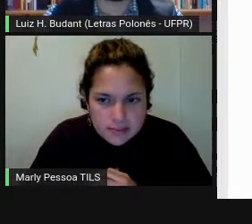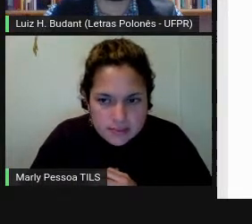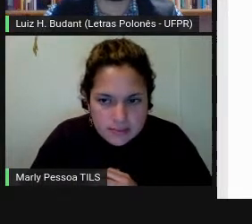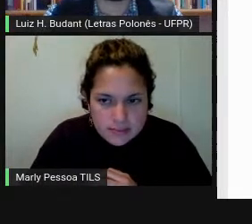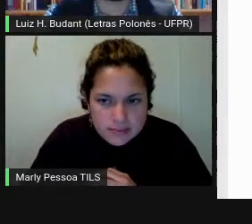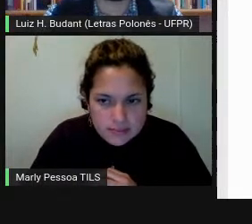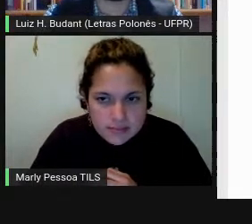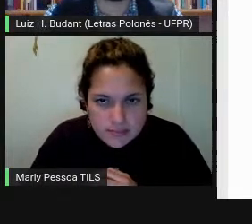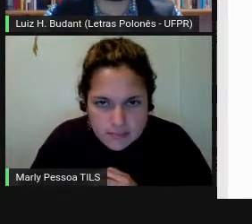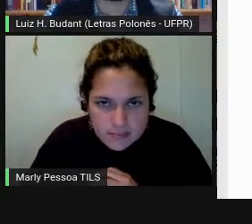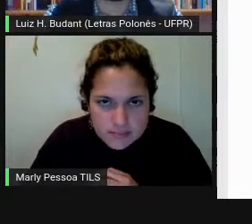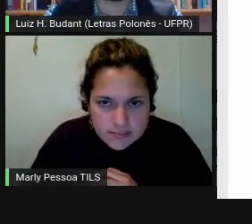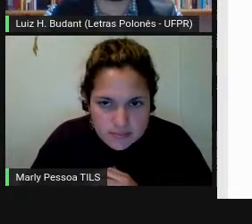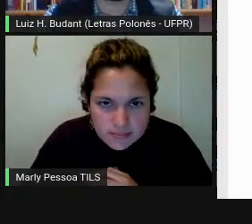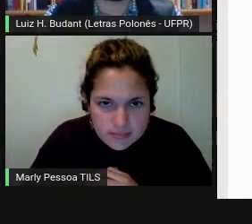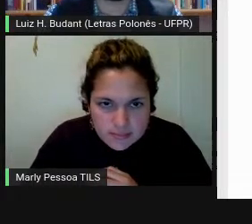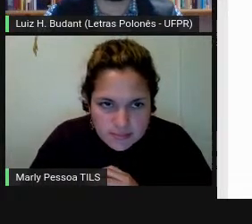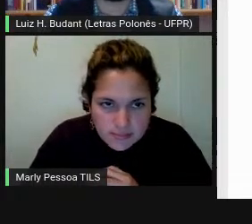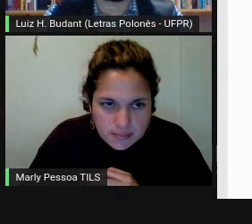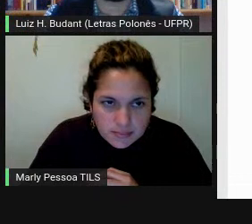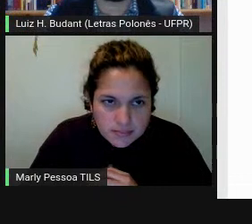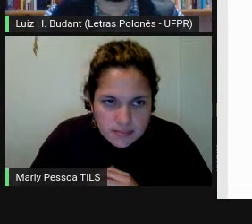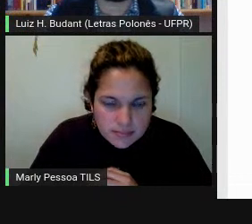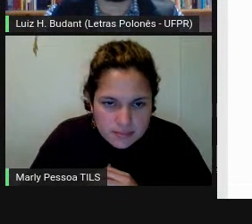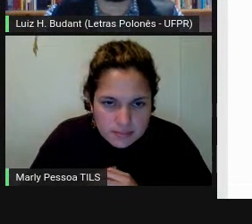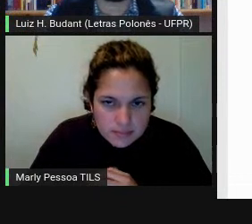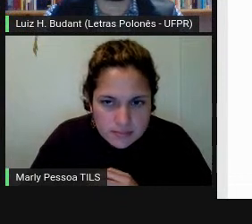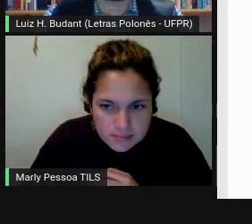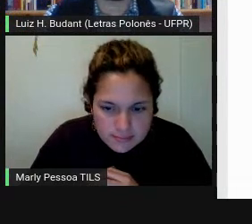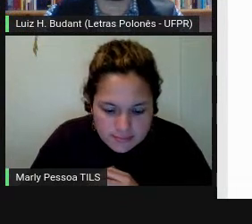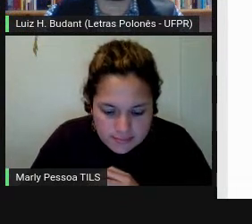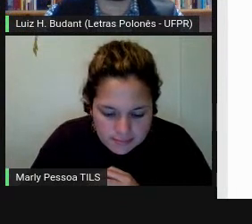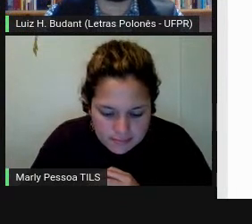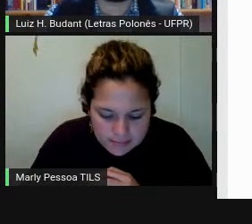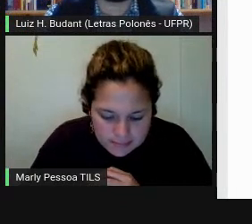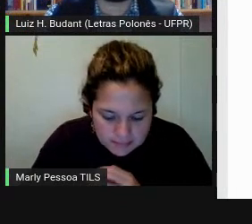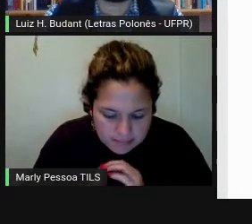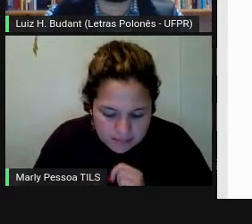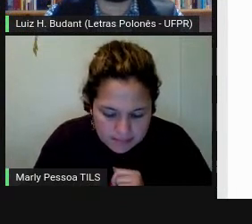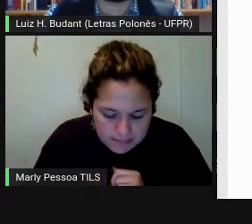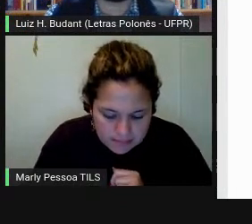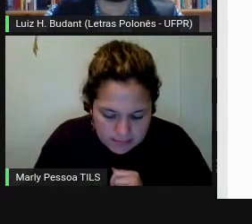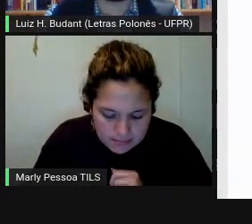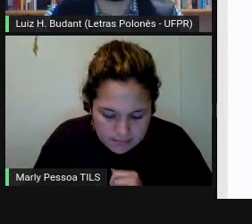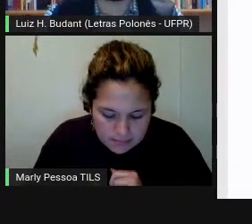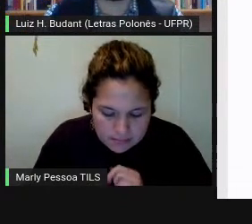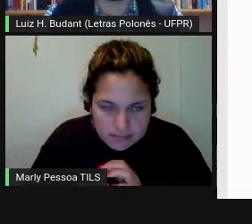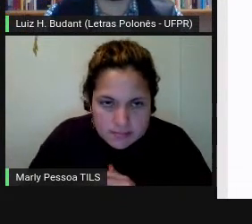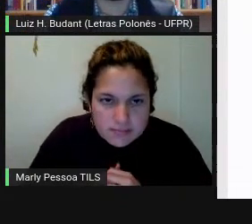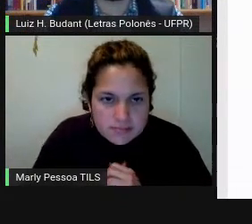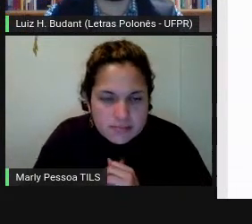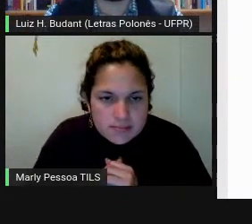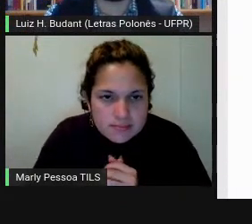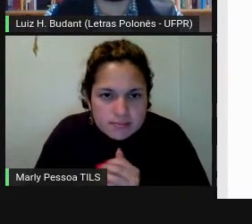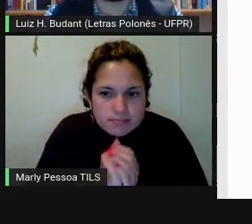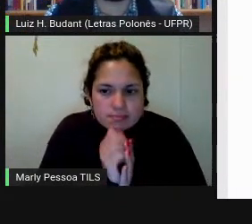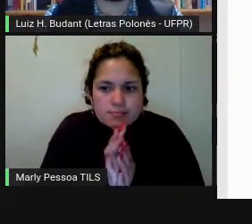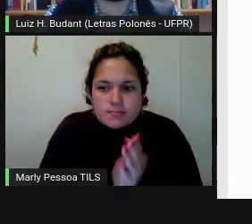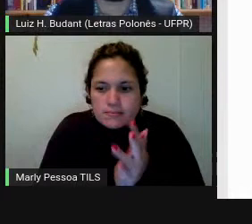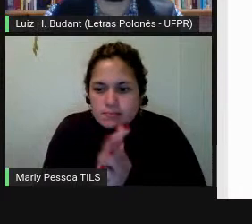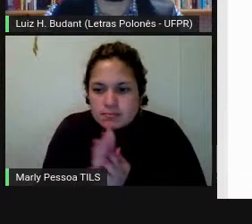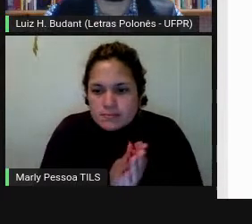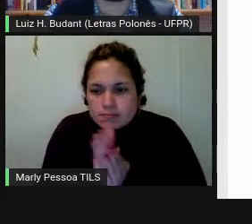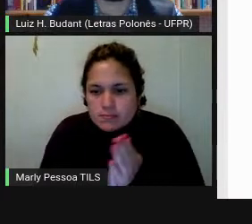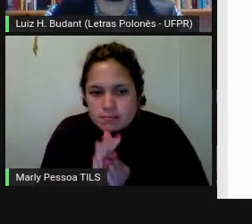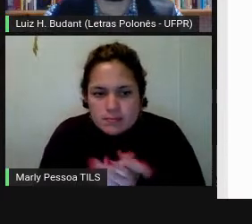popularne stały się żeńskie imiona świętych kobiet, jak Katarzyna, Małgorzata, Helena, Antonia,